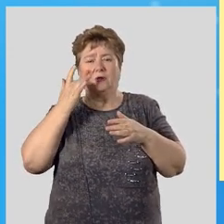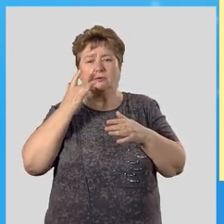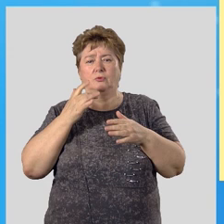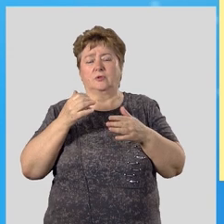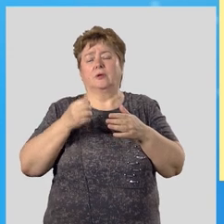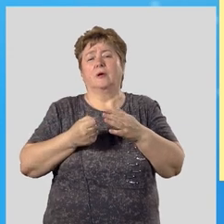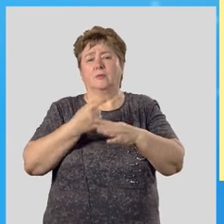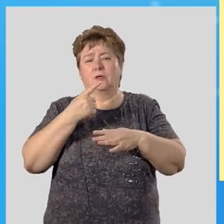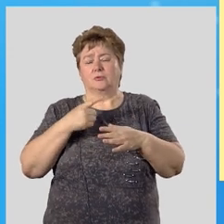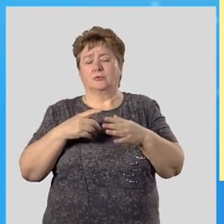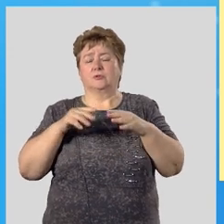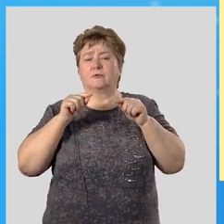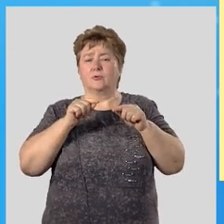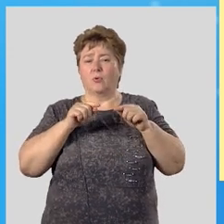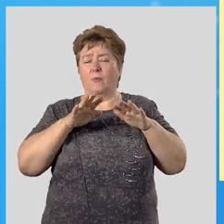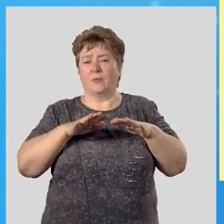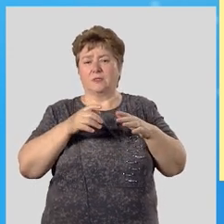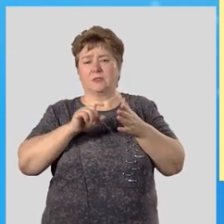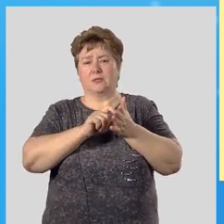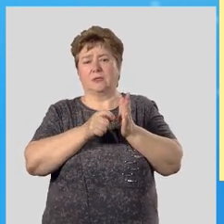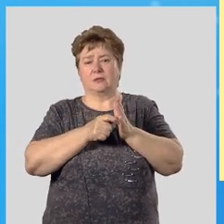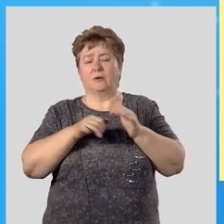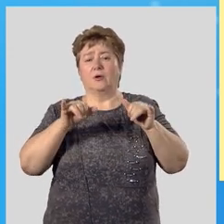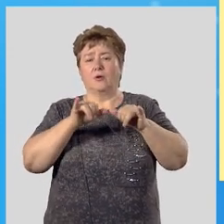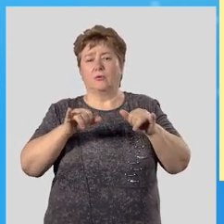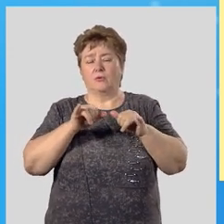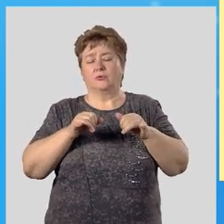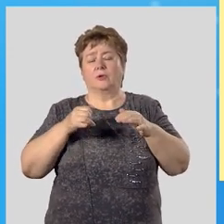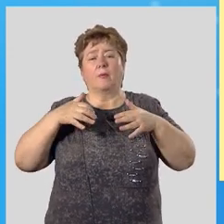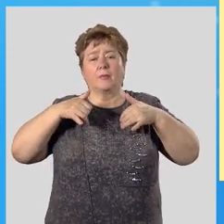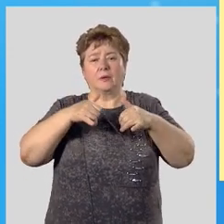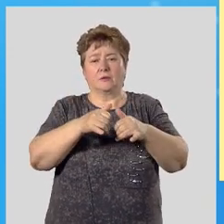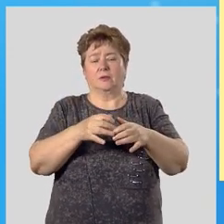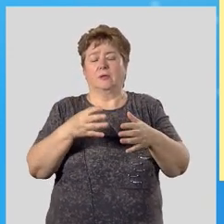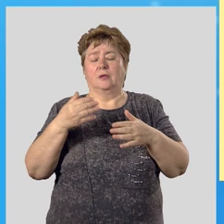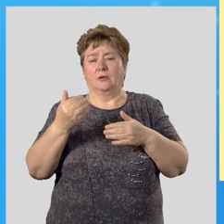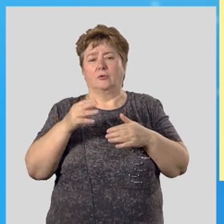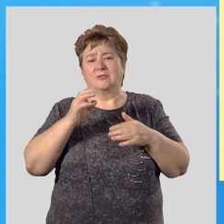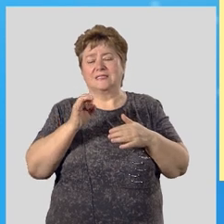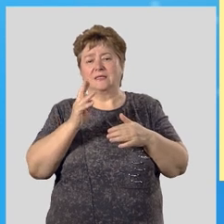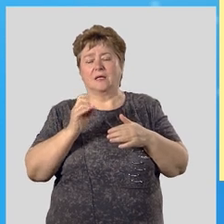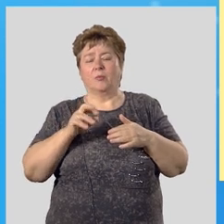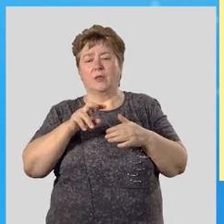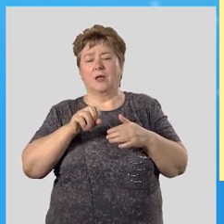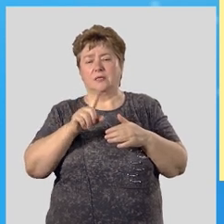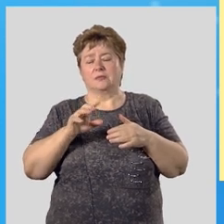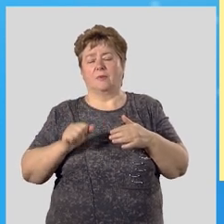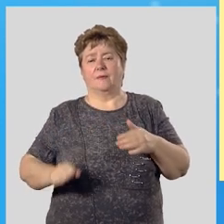которые образуются в том месте клетки, куда перетекает ее цитоплазма.